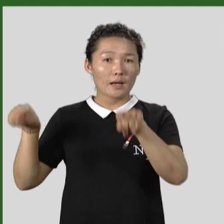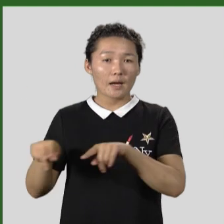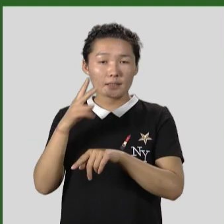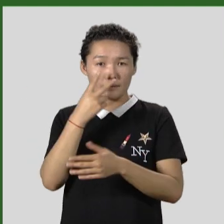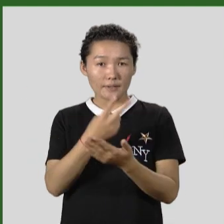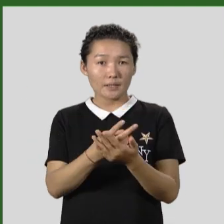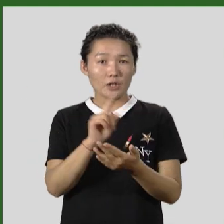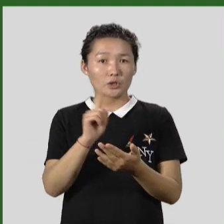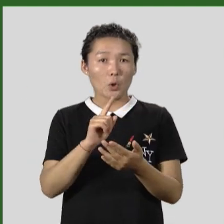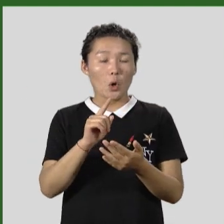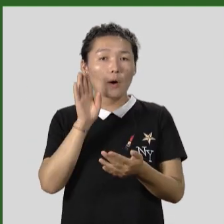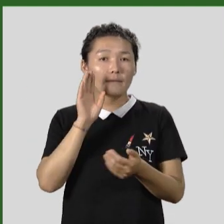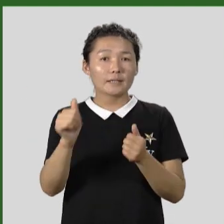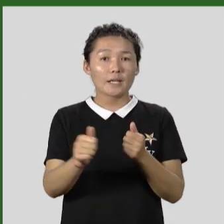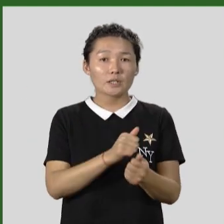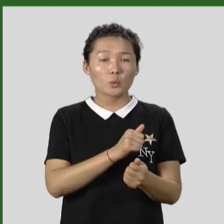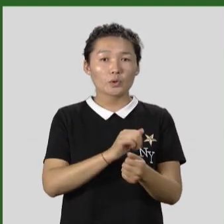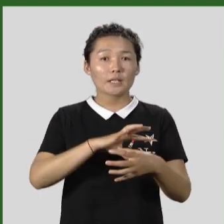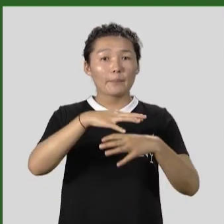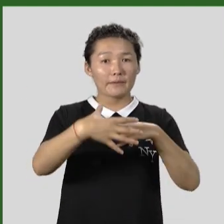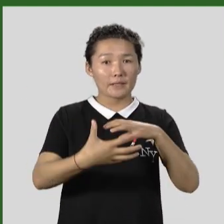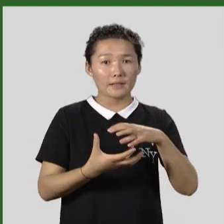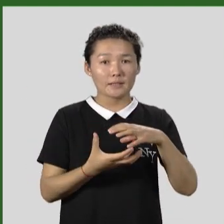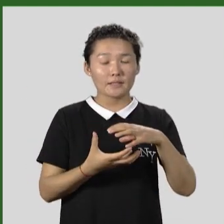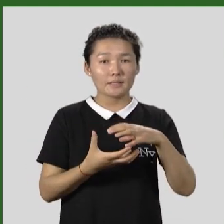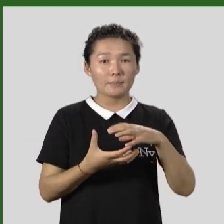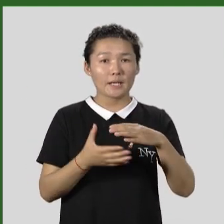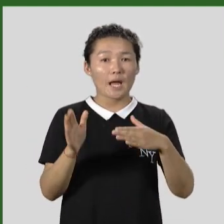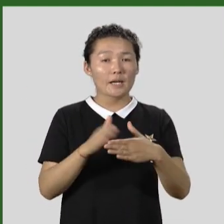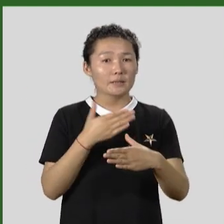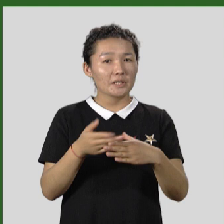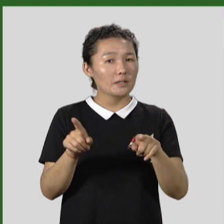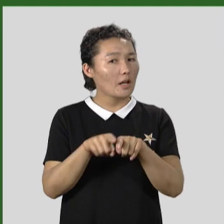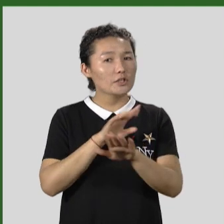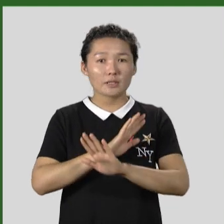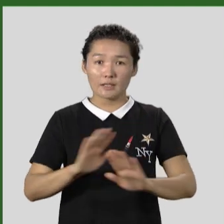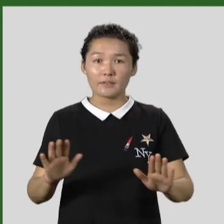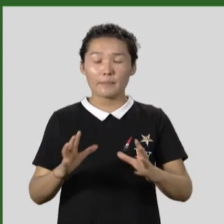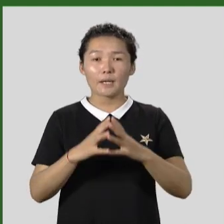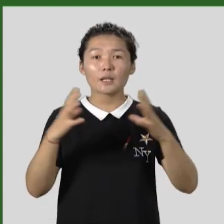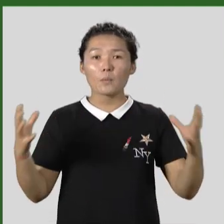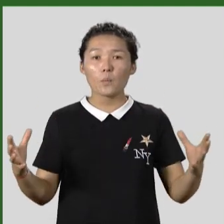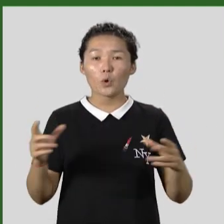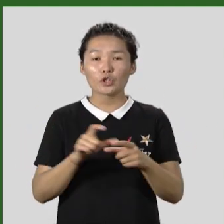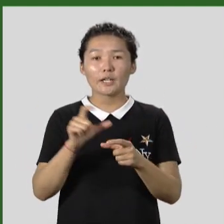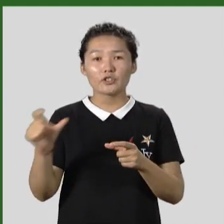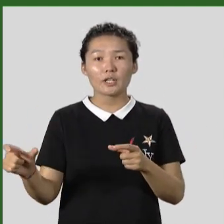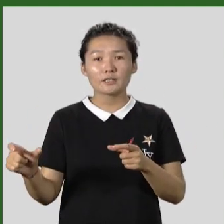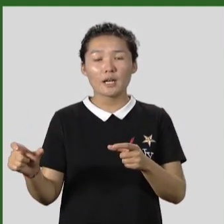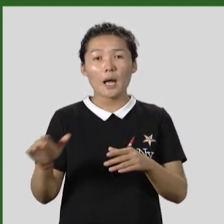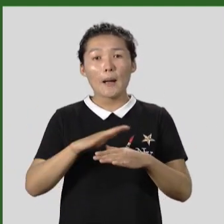и суша на поверхности Земли распределяются неравномерно. Большая часть поверхности земного